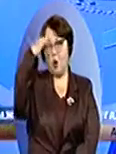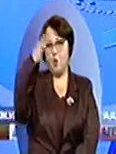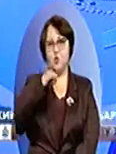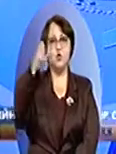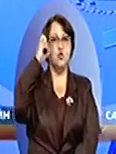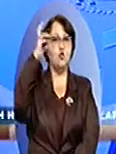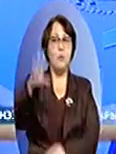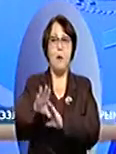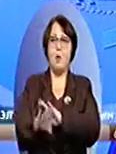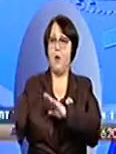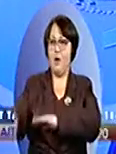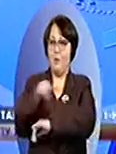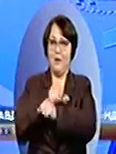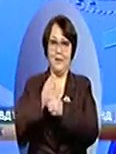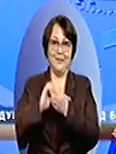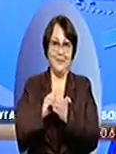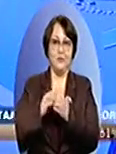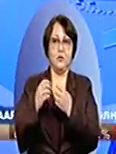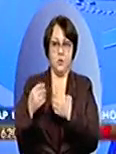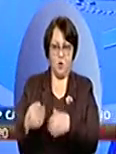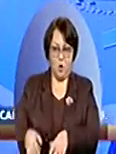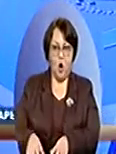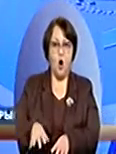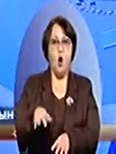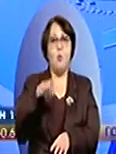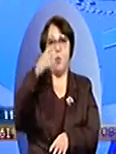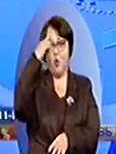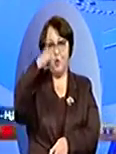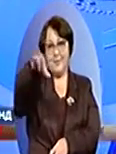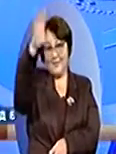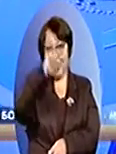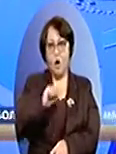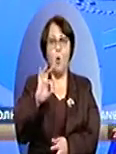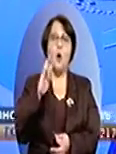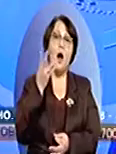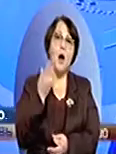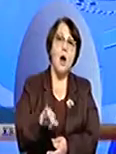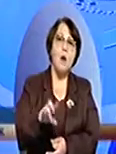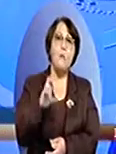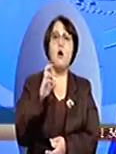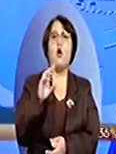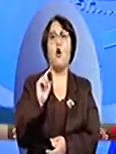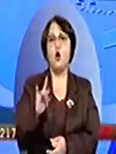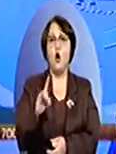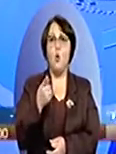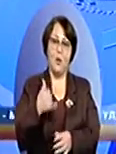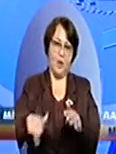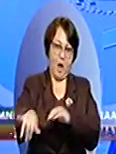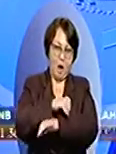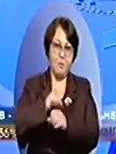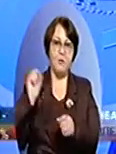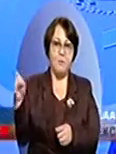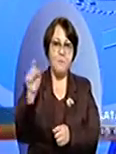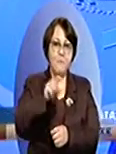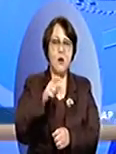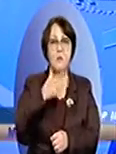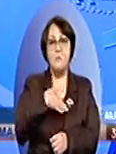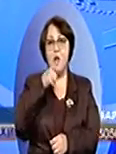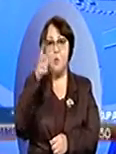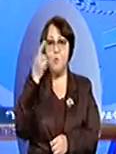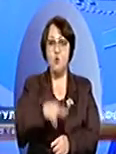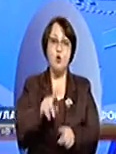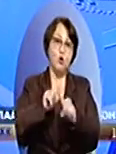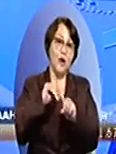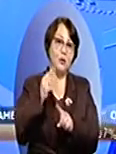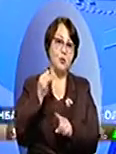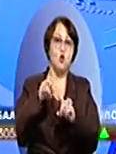Ерөнхийлөгч Баруун аймагт ажиллаж байгаа бол Монгол Улсын ерөнхий сайд хөрөсөх энэ 7 өнөрт Өвөр хангай Баян хонгор Ховаалт аймагт ажиллана. Ингээдтэн эрүүл мэнд хөдөө аж ахуй хөдөлмөр нийгмийн